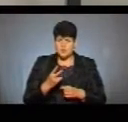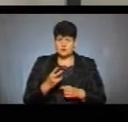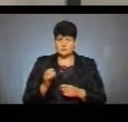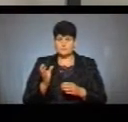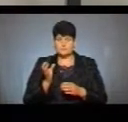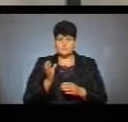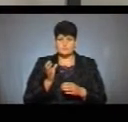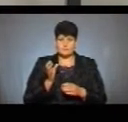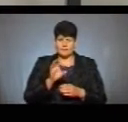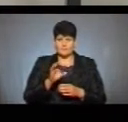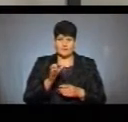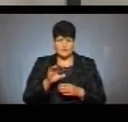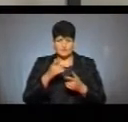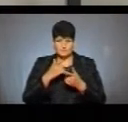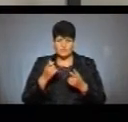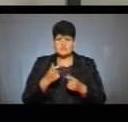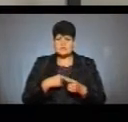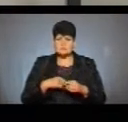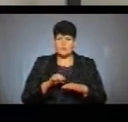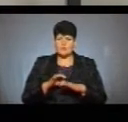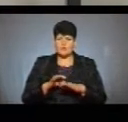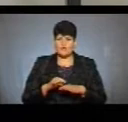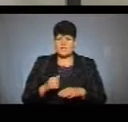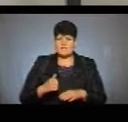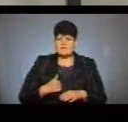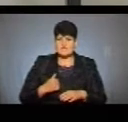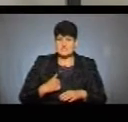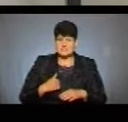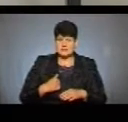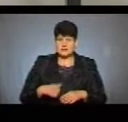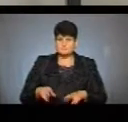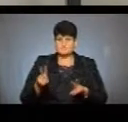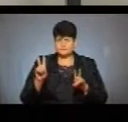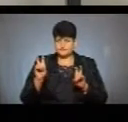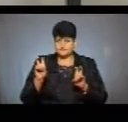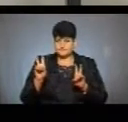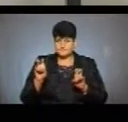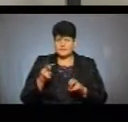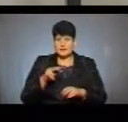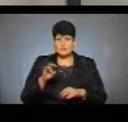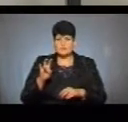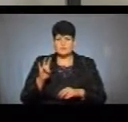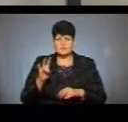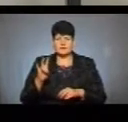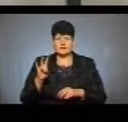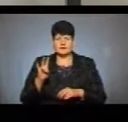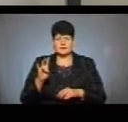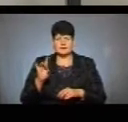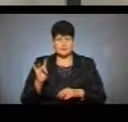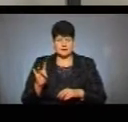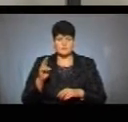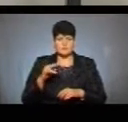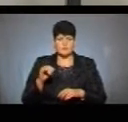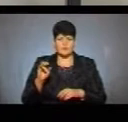інформаційні, наприклад, яким чином себе поводять війська так званих ЛНР, ДНР, так? І де